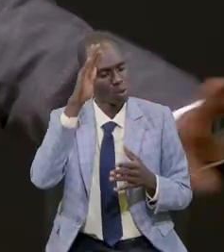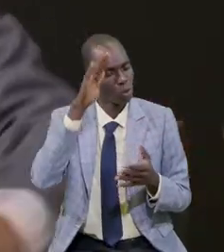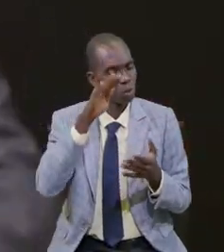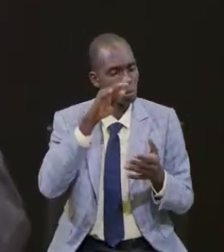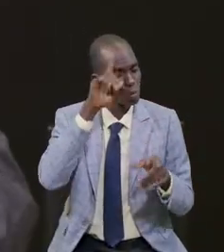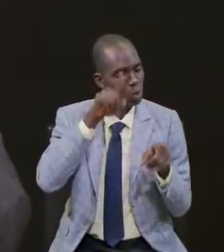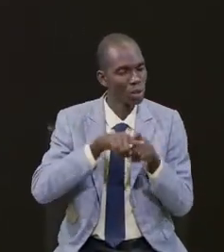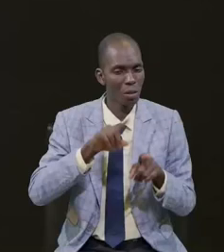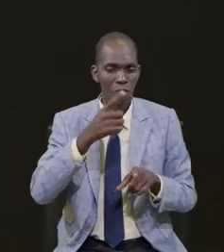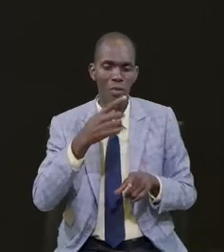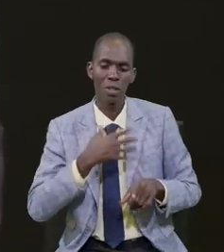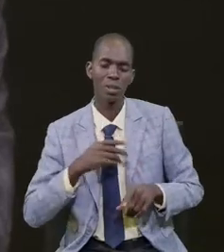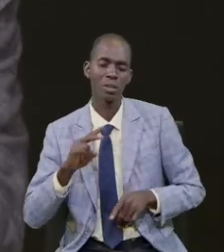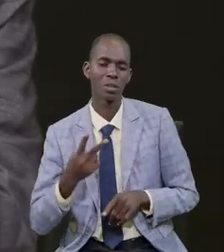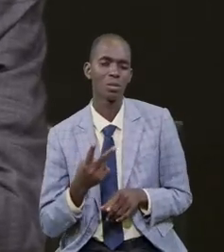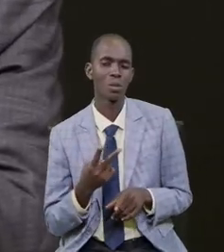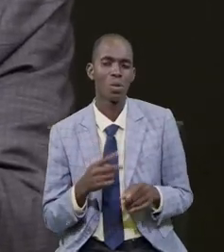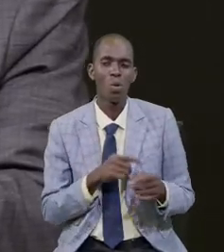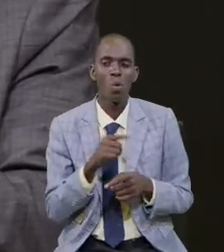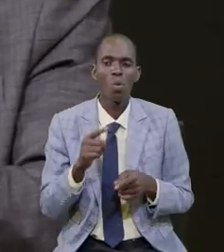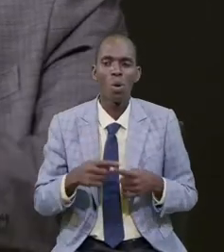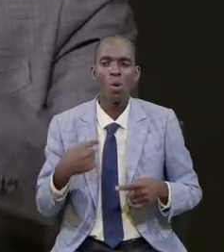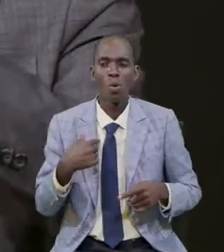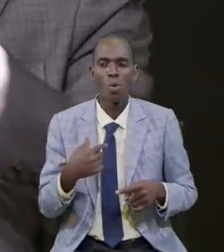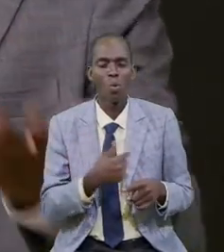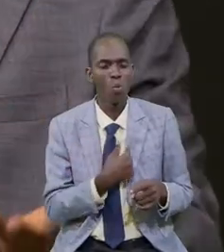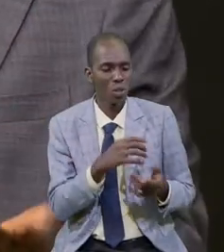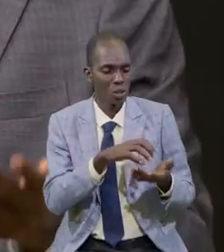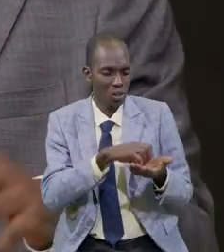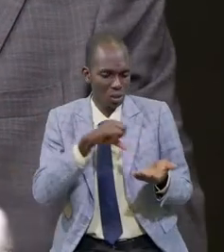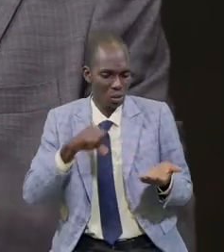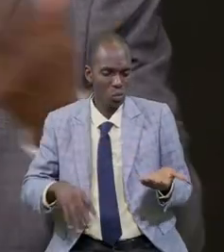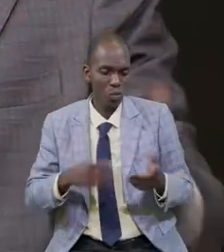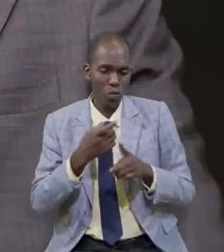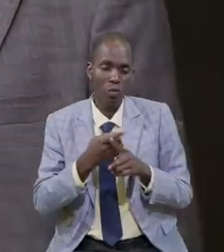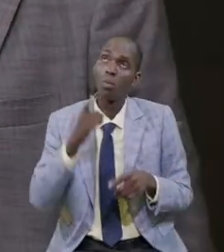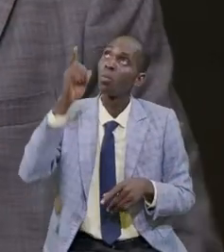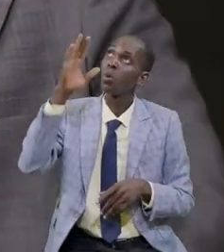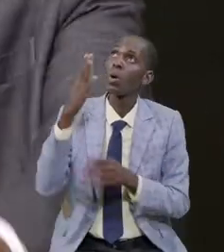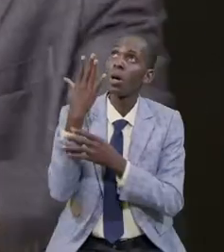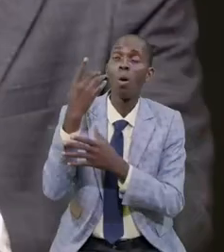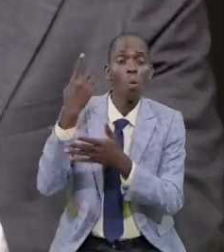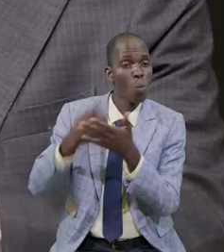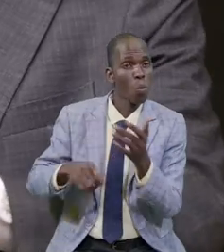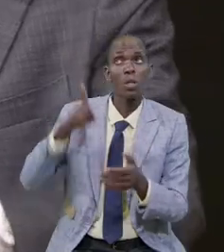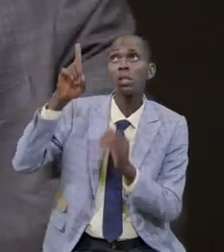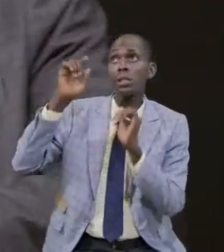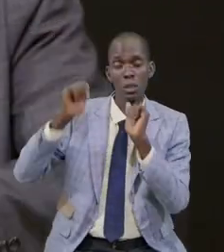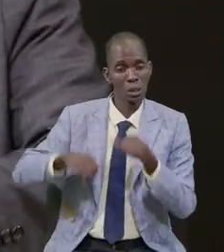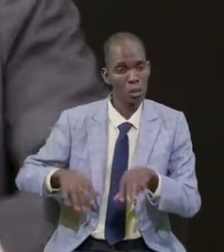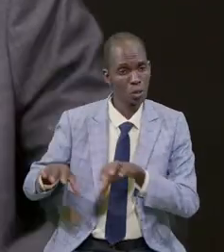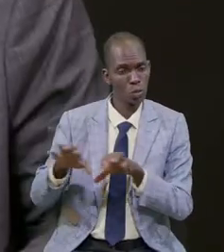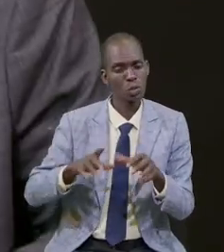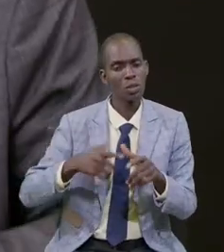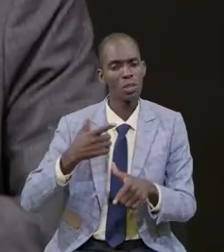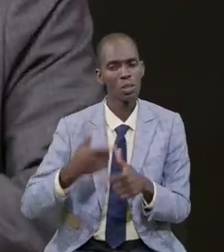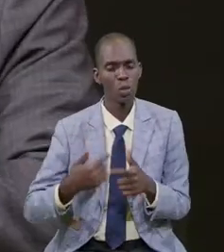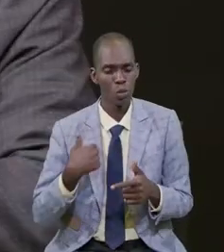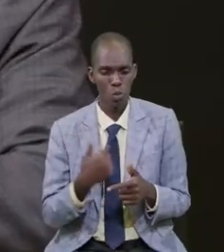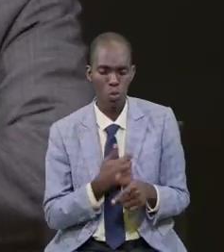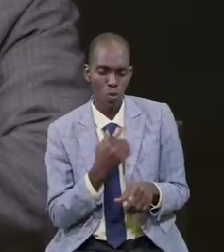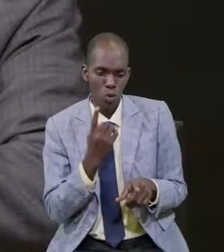en Jacob et son mari était séduit. Lorsqu'on ôte la chose de la main de Dieu, ce que Dieu doit faire,